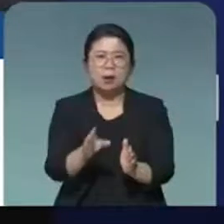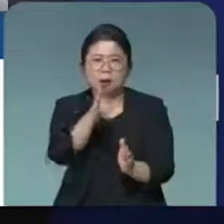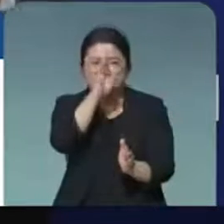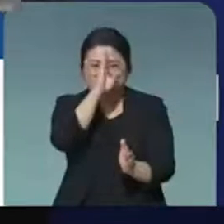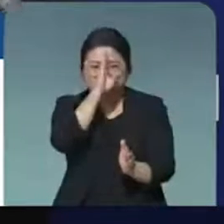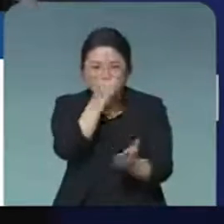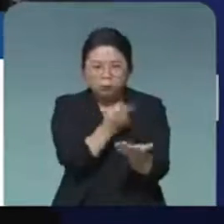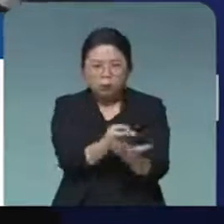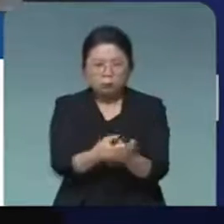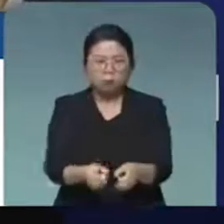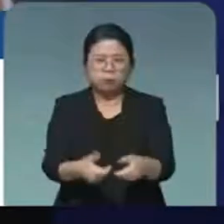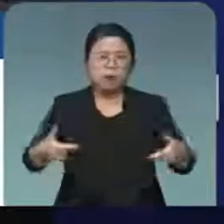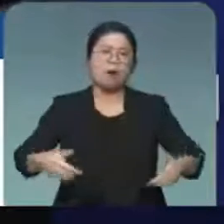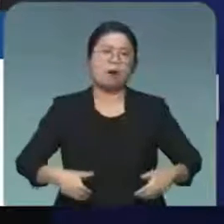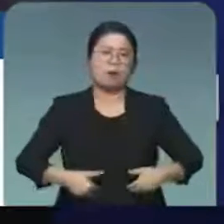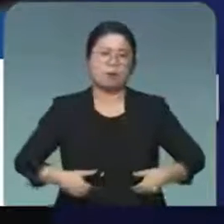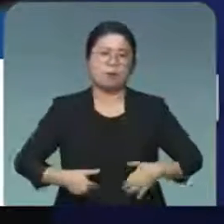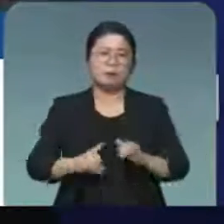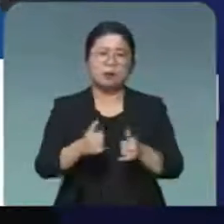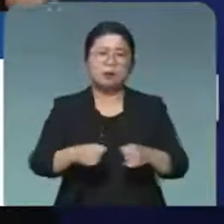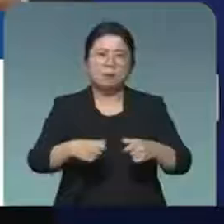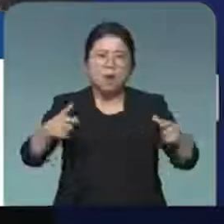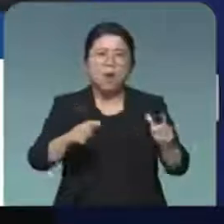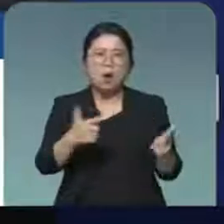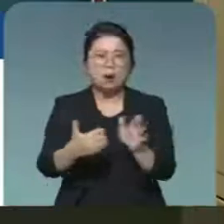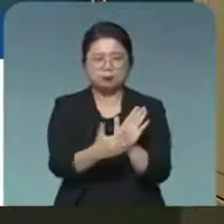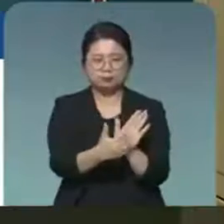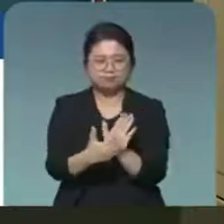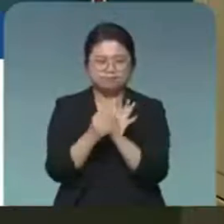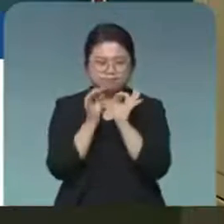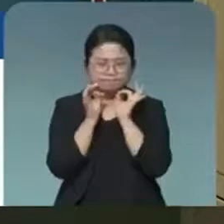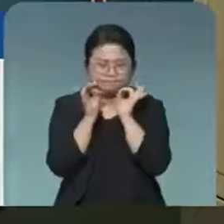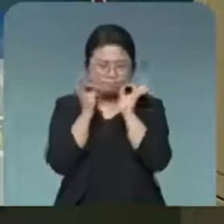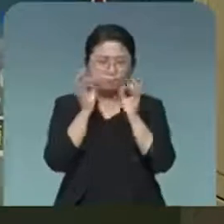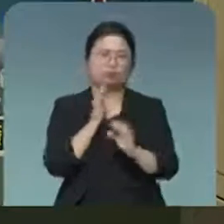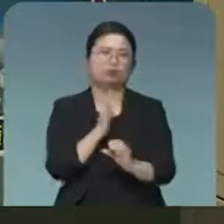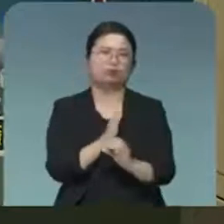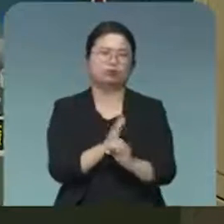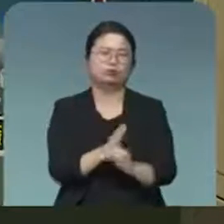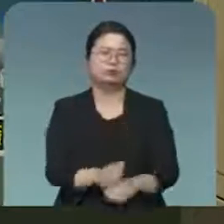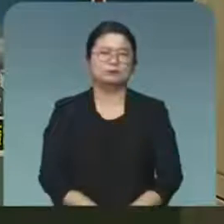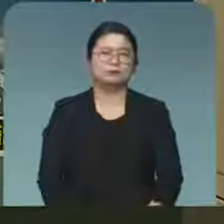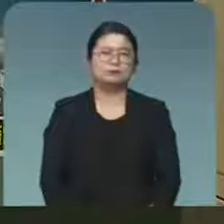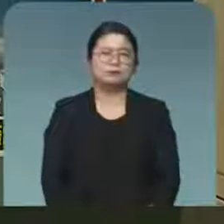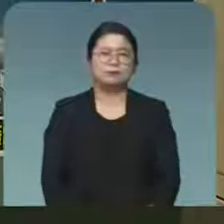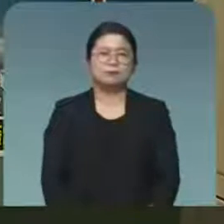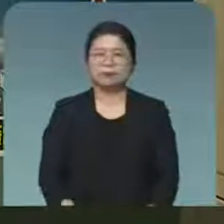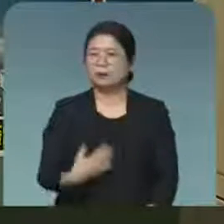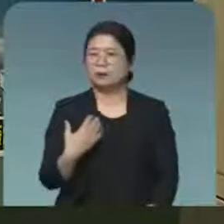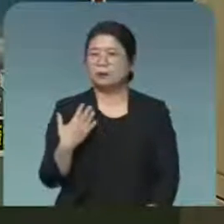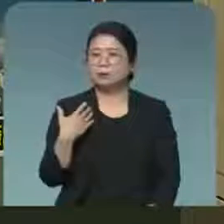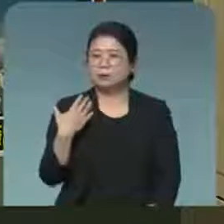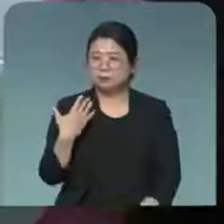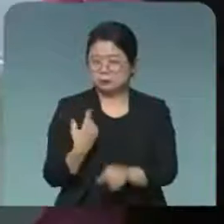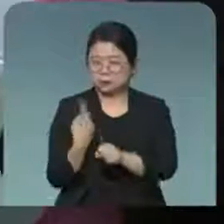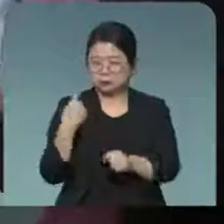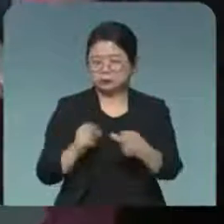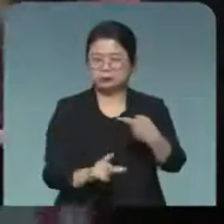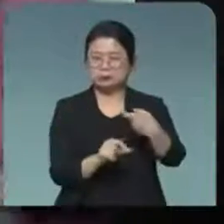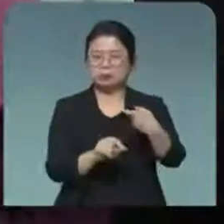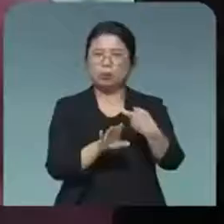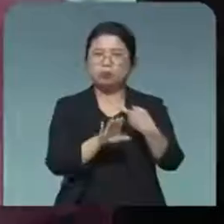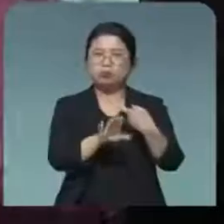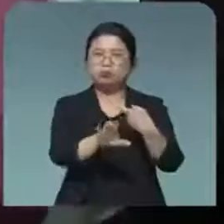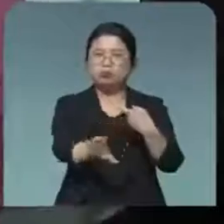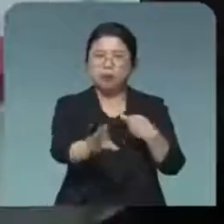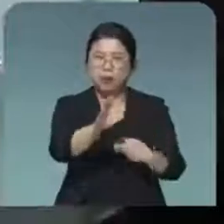확보, 인력 확충 등 방역 대응에 만전을 기하고 있습니다. 지난해 11월 이후 발생한 강원도 내 중증